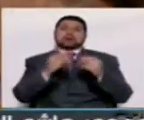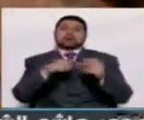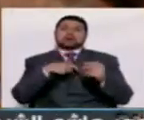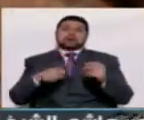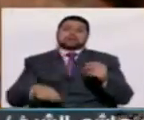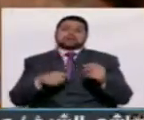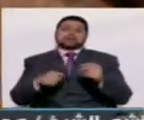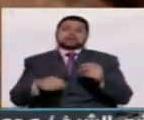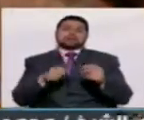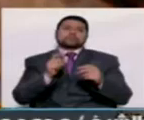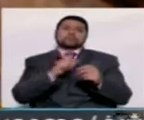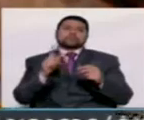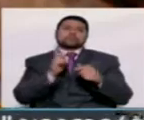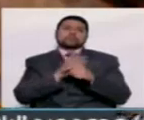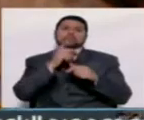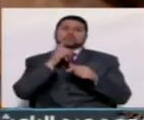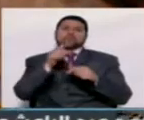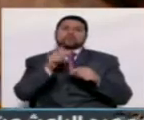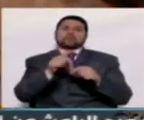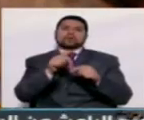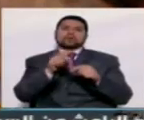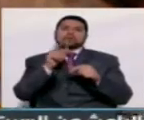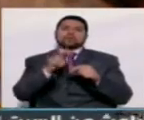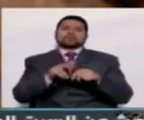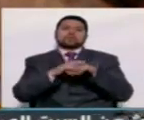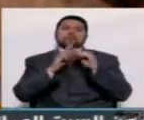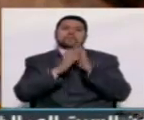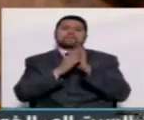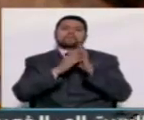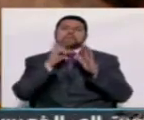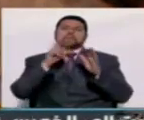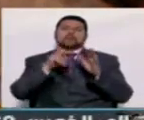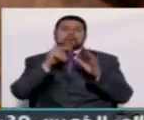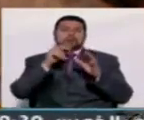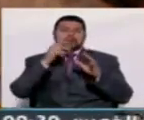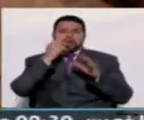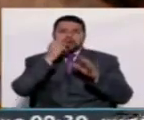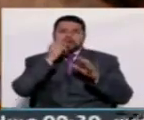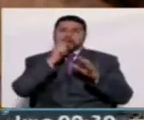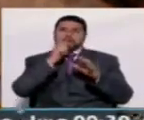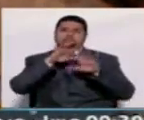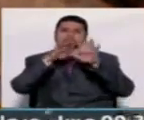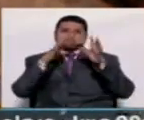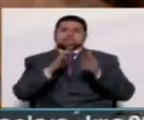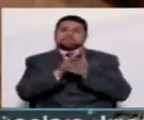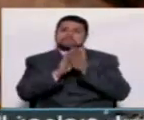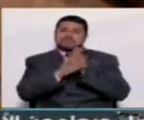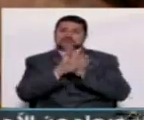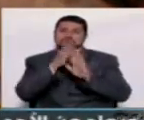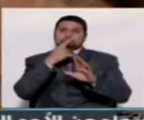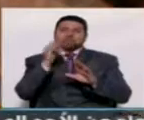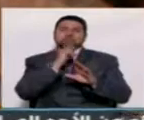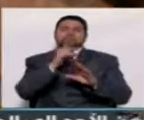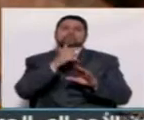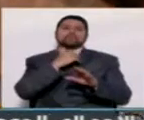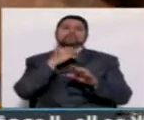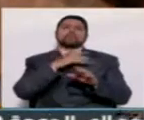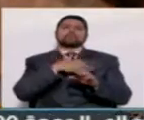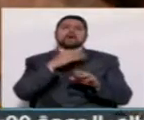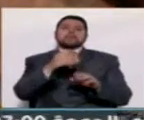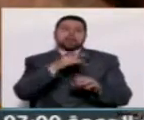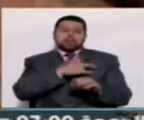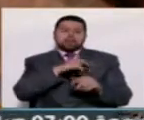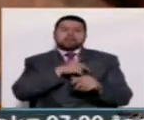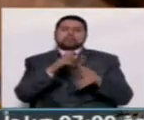الإنفاق ولا بكثرة أن تكون البهيمة حاملة للحم، بقدر ما أن الأمر هو أن يحب